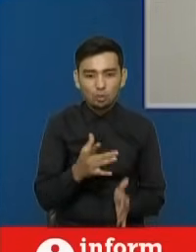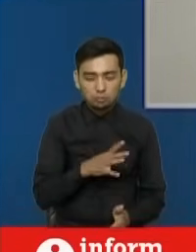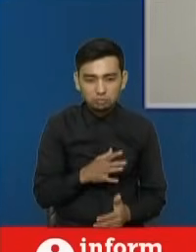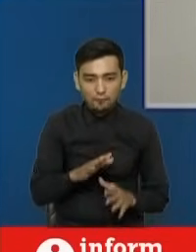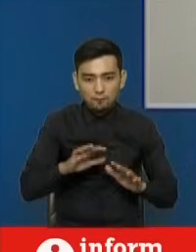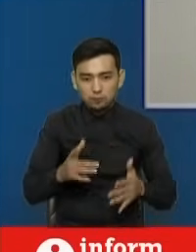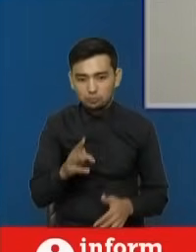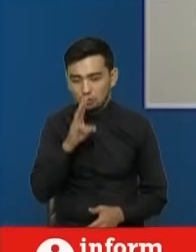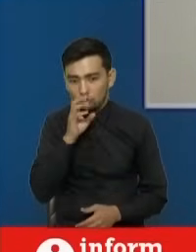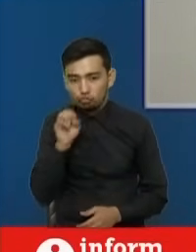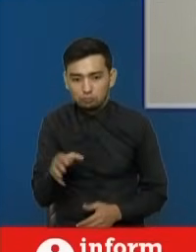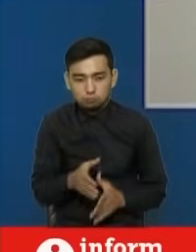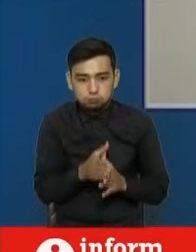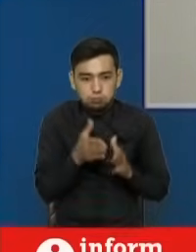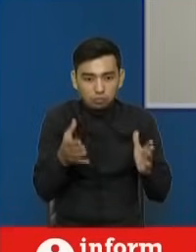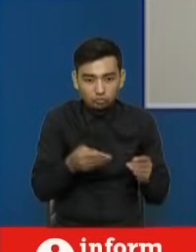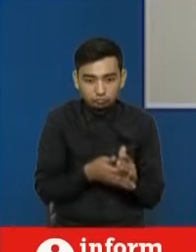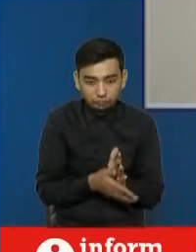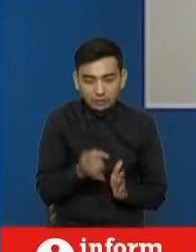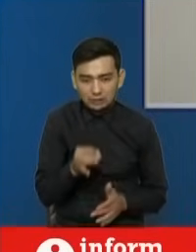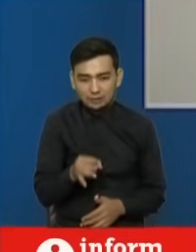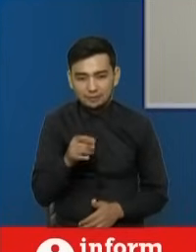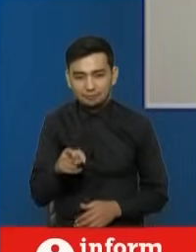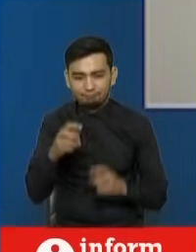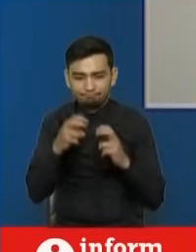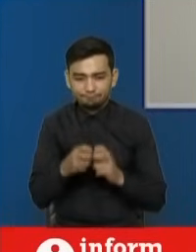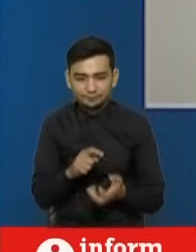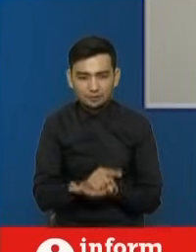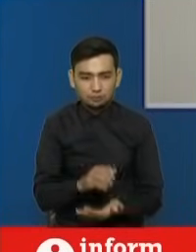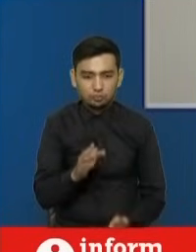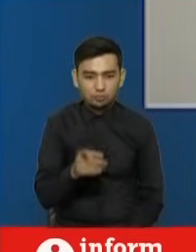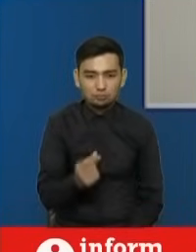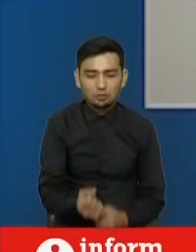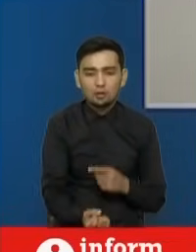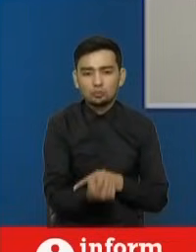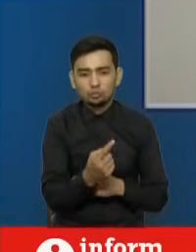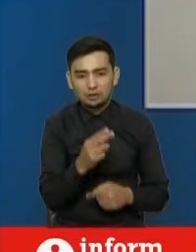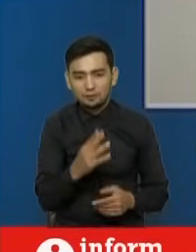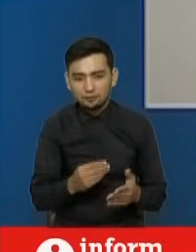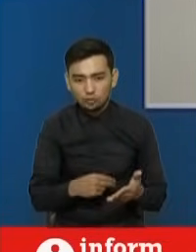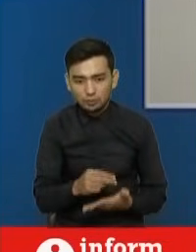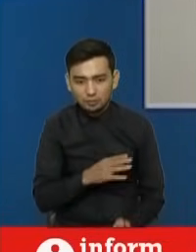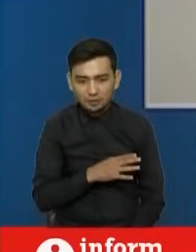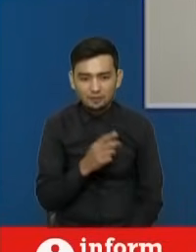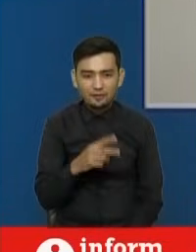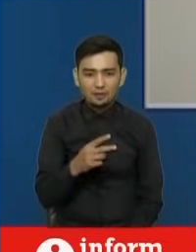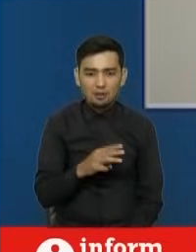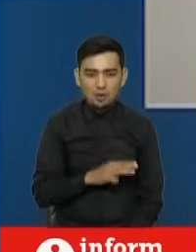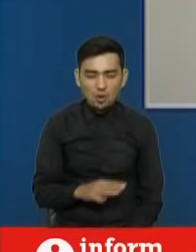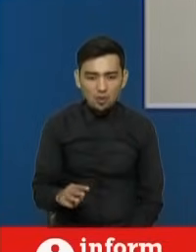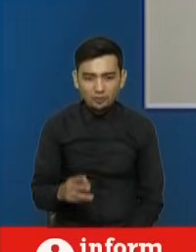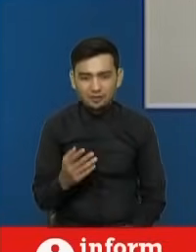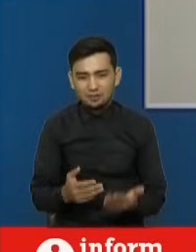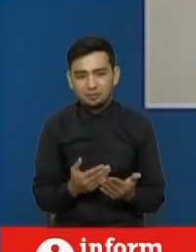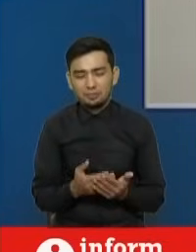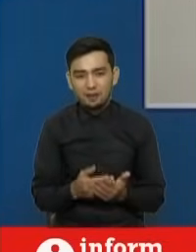превысят его доходы. То есть, допустим, у какого-то гражданина была приобретена квартира, за 20 миллионов,